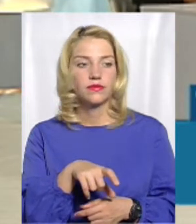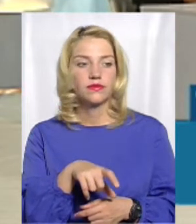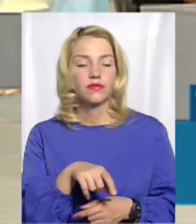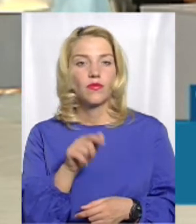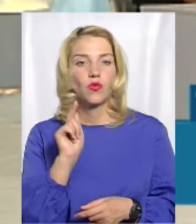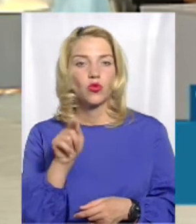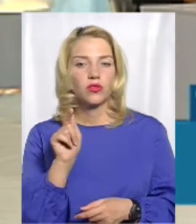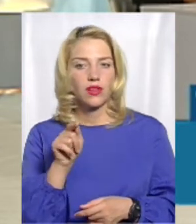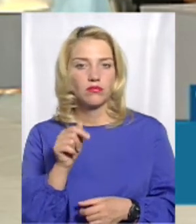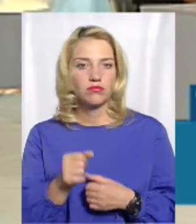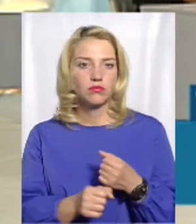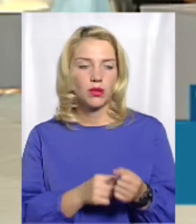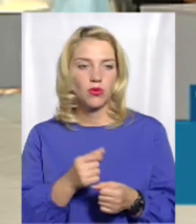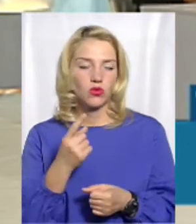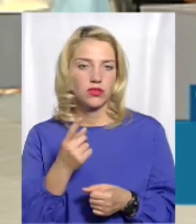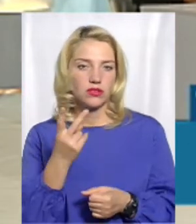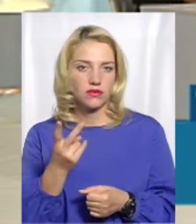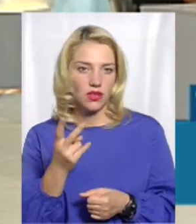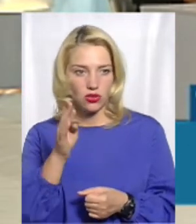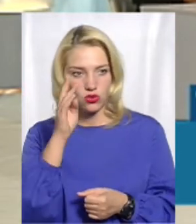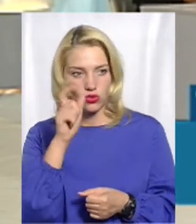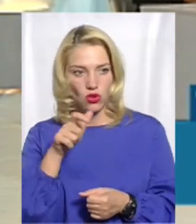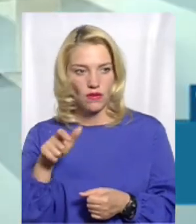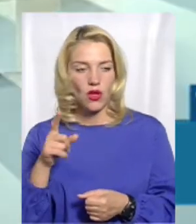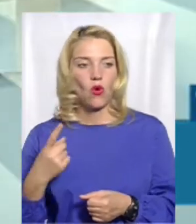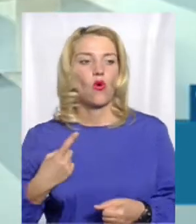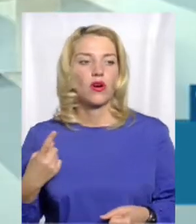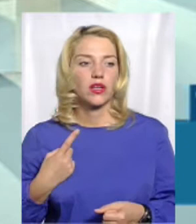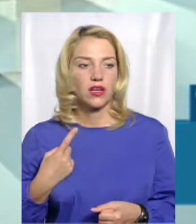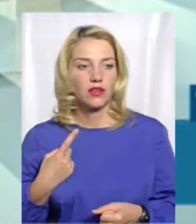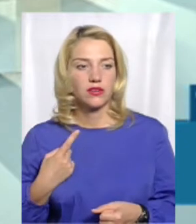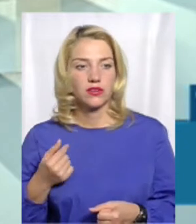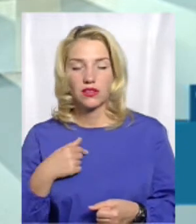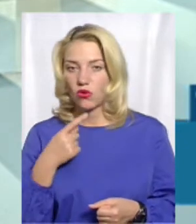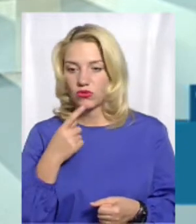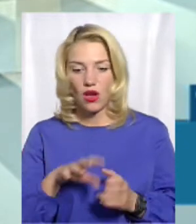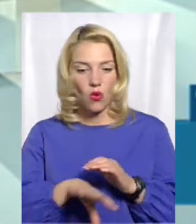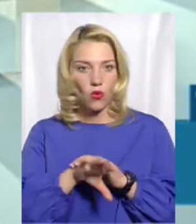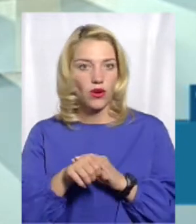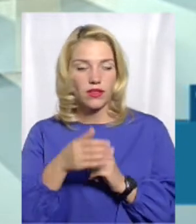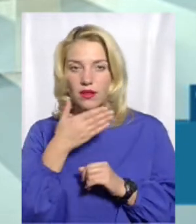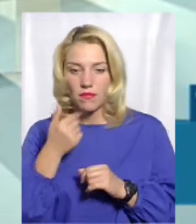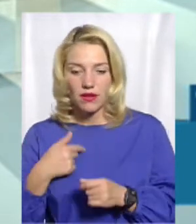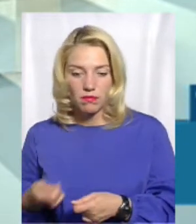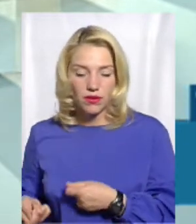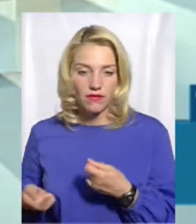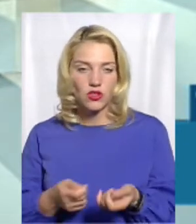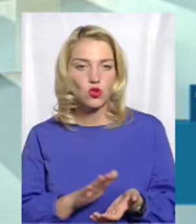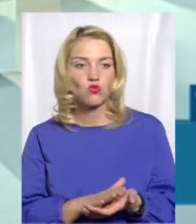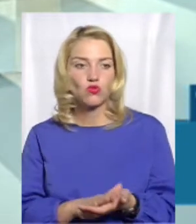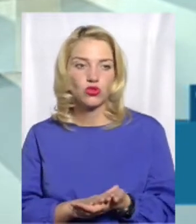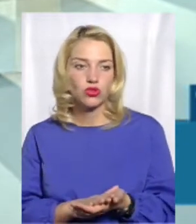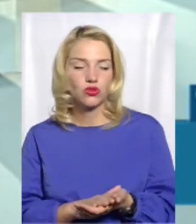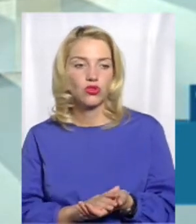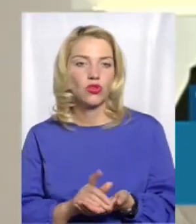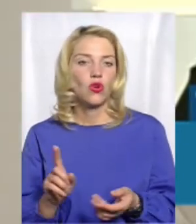то там прибігає один-два чоловіки, вони охранники. Я кажу, я нічого не краду, я привіз мусор, щоб